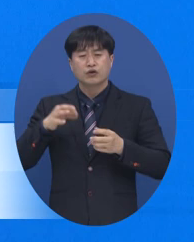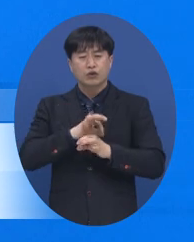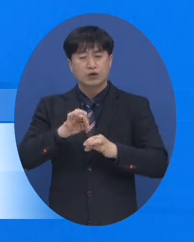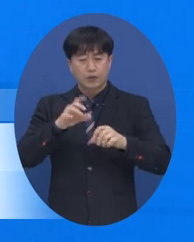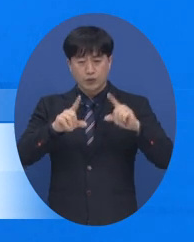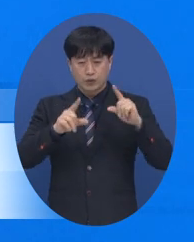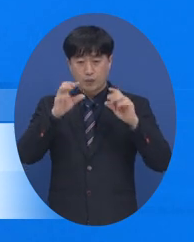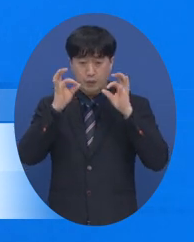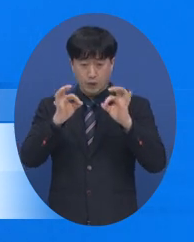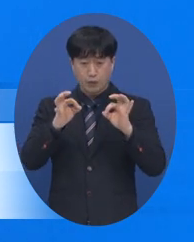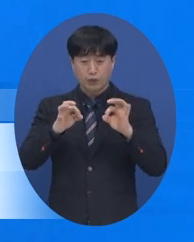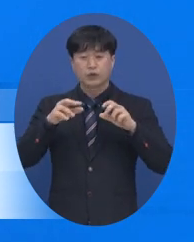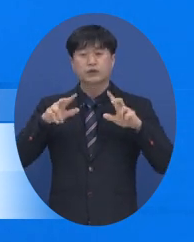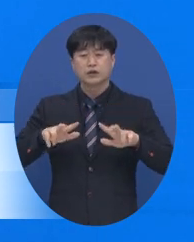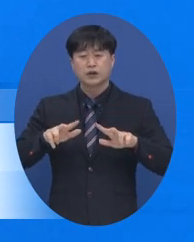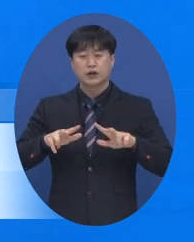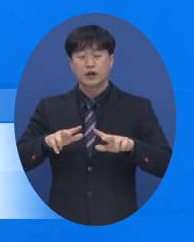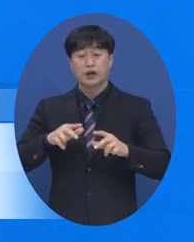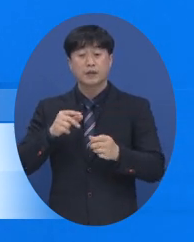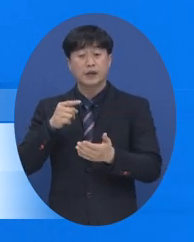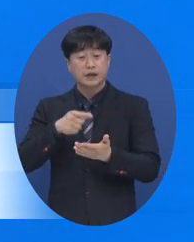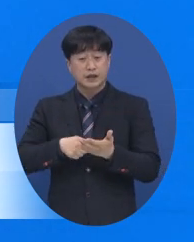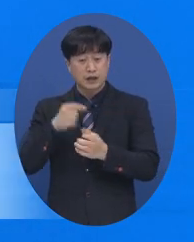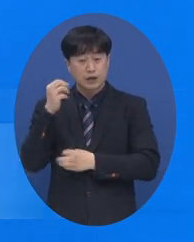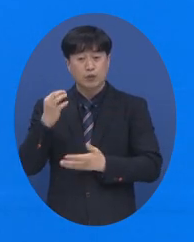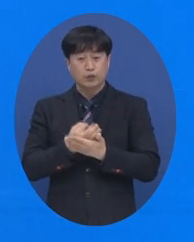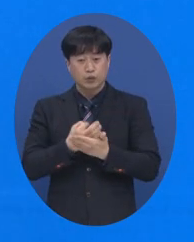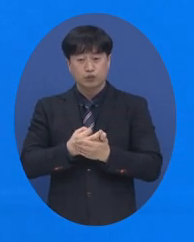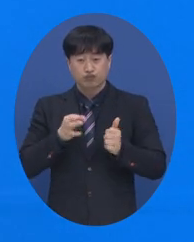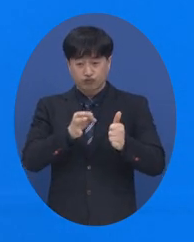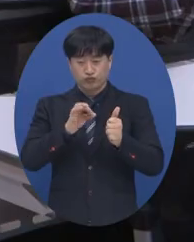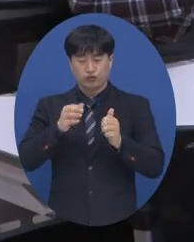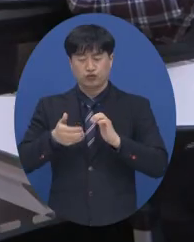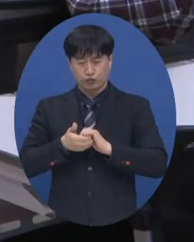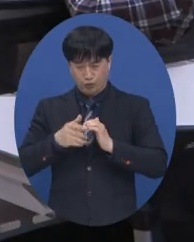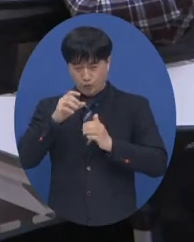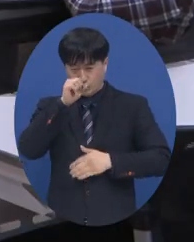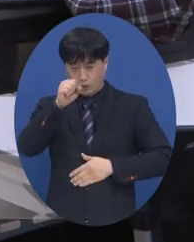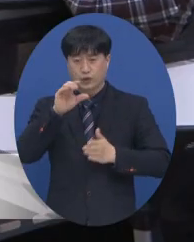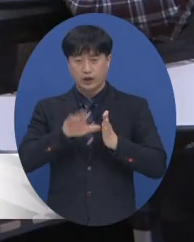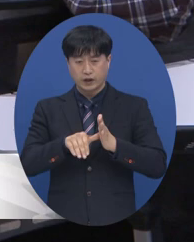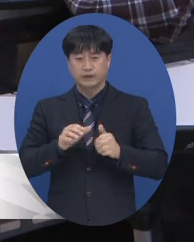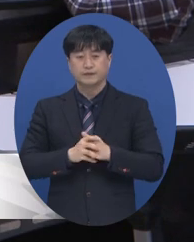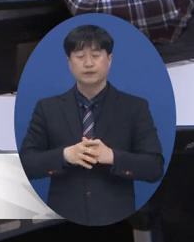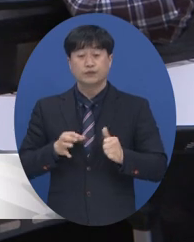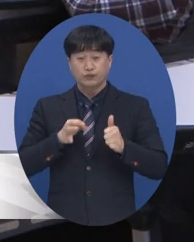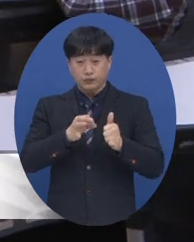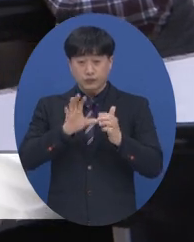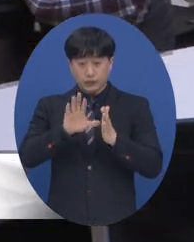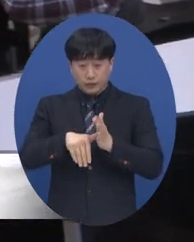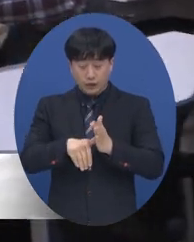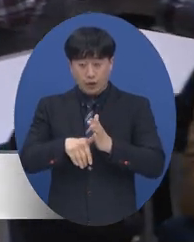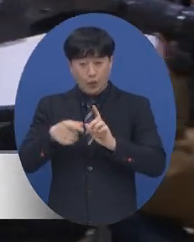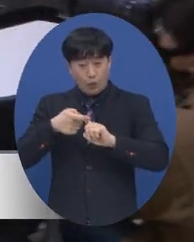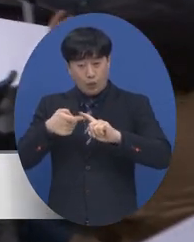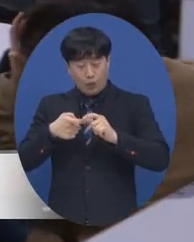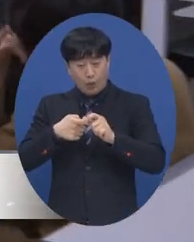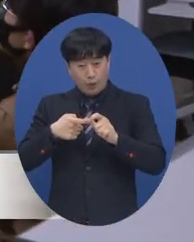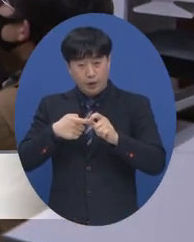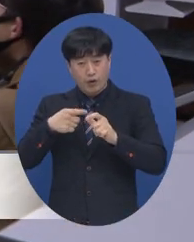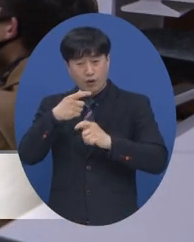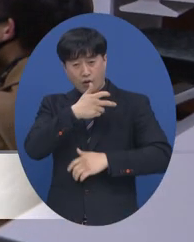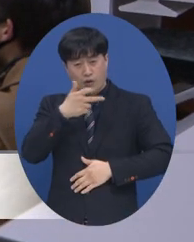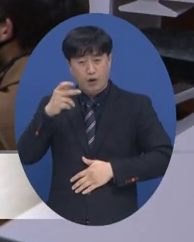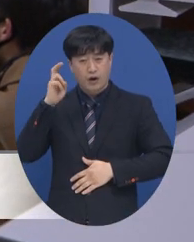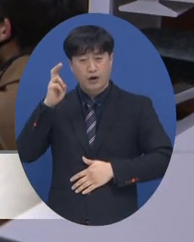상황을 봐도 지금 입자는 기본 소득을 지급할 축입니다 지급 시기를 두고 고심이 무척 컸던 것으로